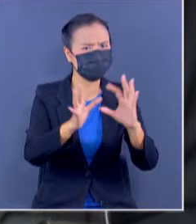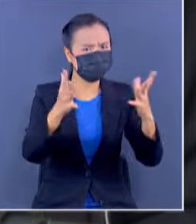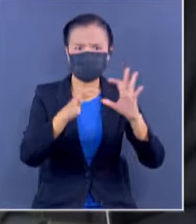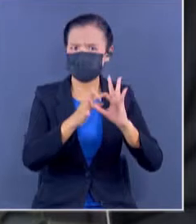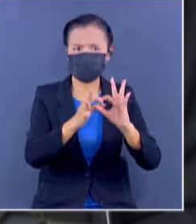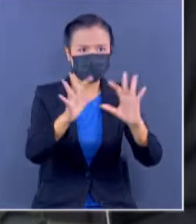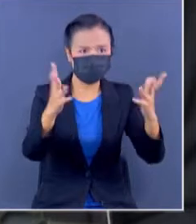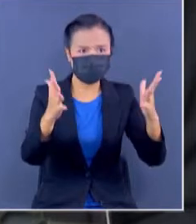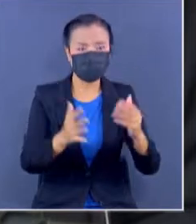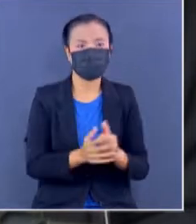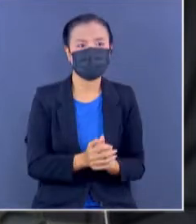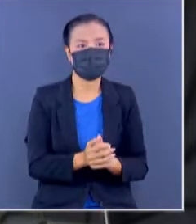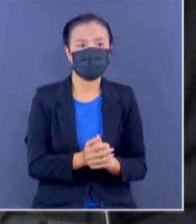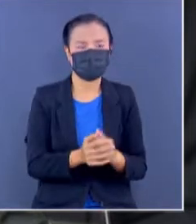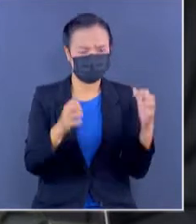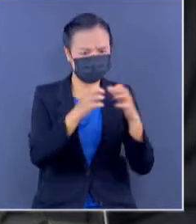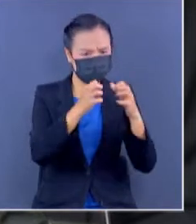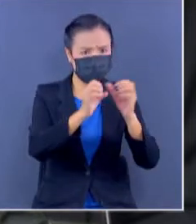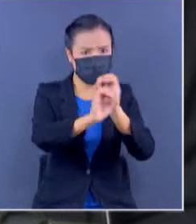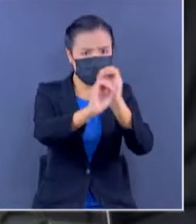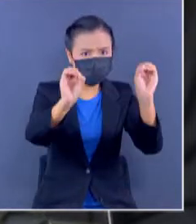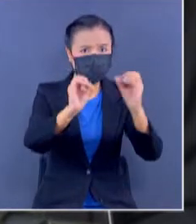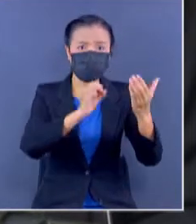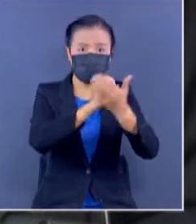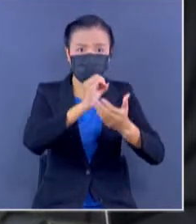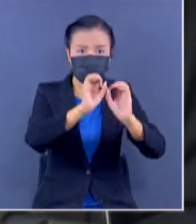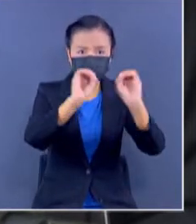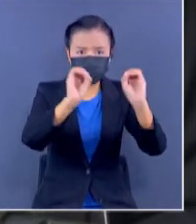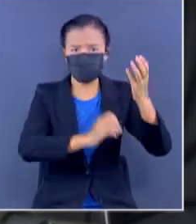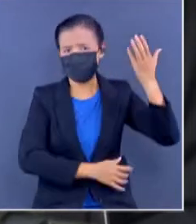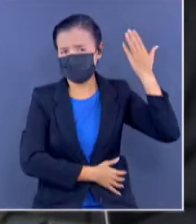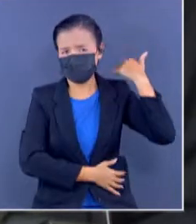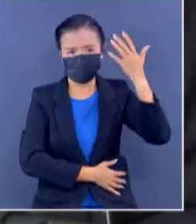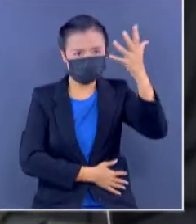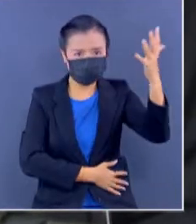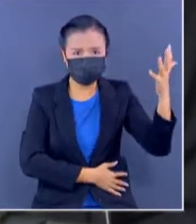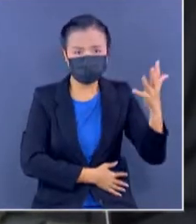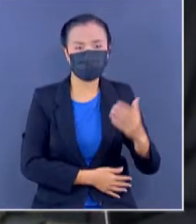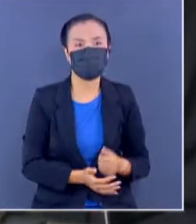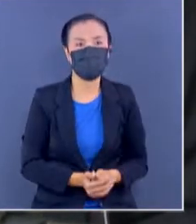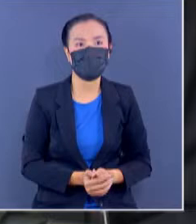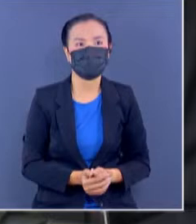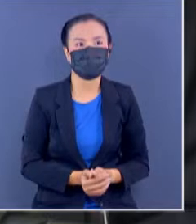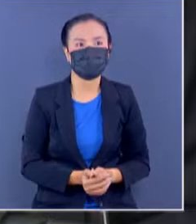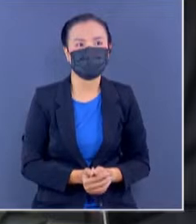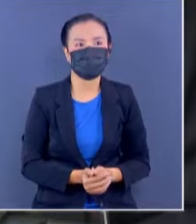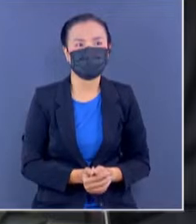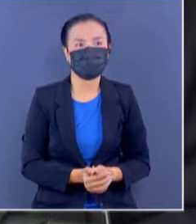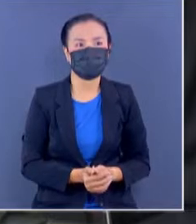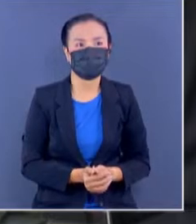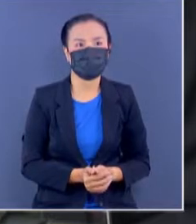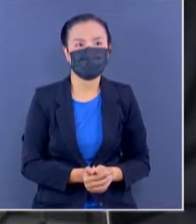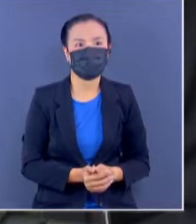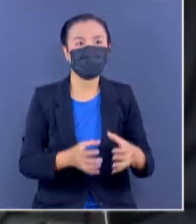ไม่ได้เกี่ยวค่ะไม่เคยยุ่งเกี่ยวกับยาตั้งแต่ไหนแต่ไรแล้วไม่เคยยุ่งเกี่ยวค่ะเขาเกี่ยวแต่กับพว